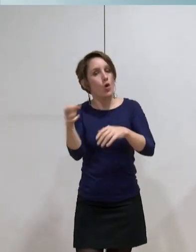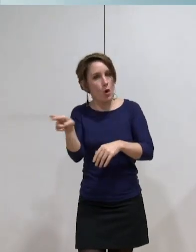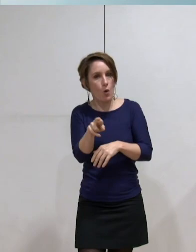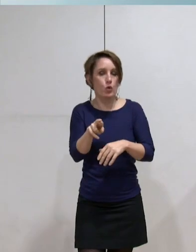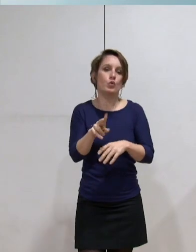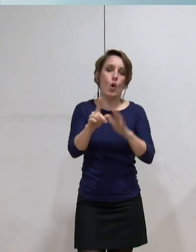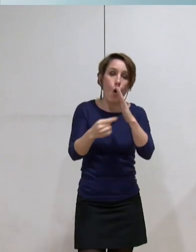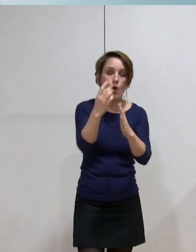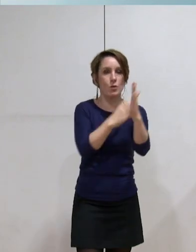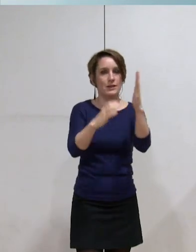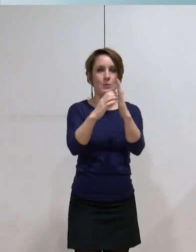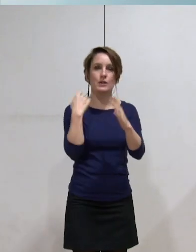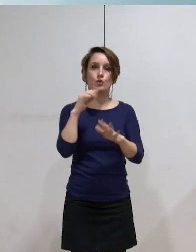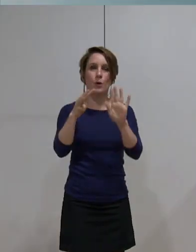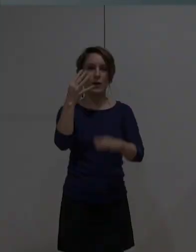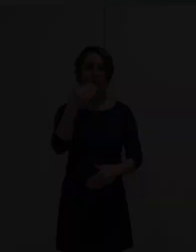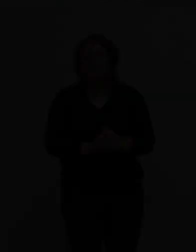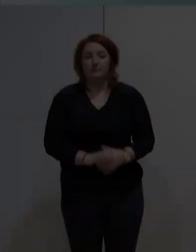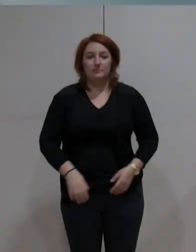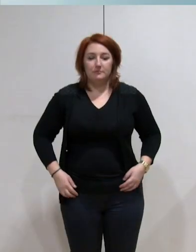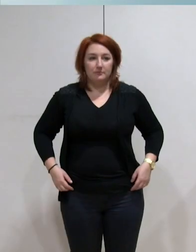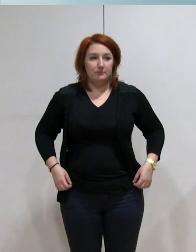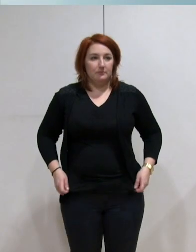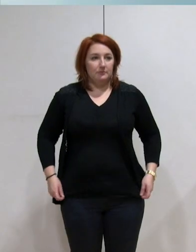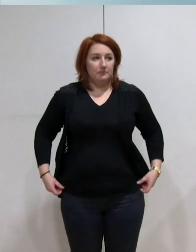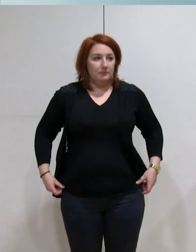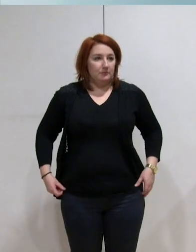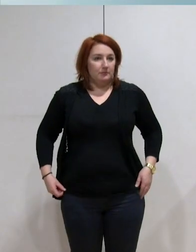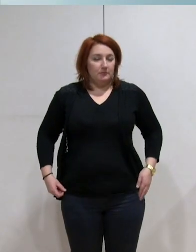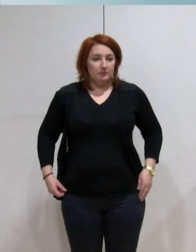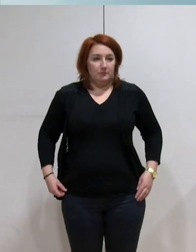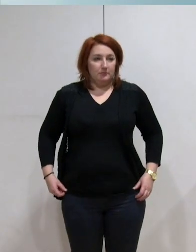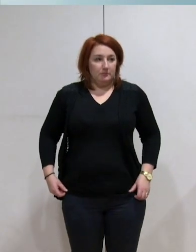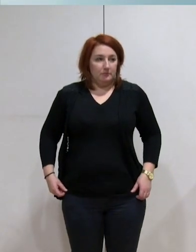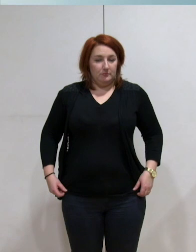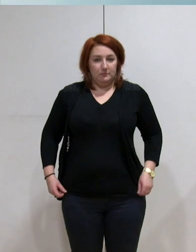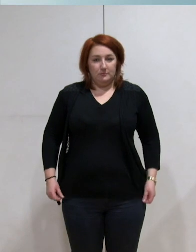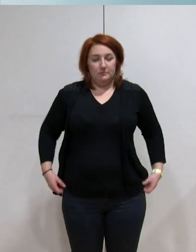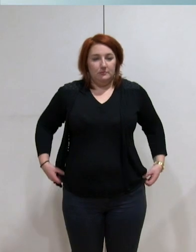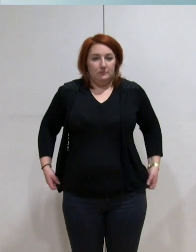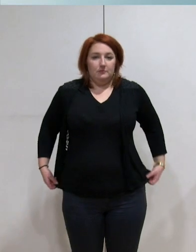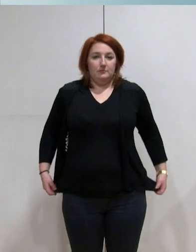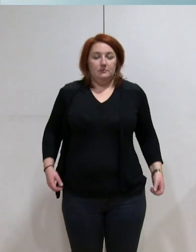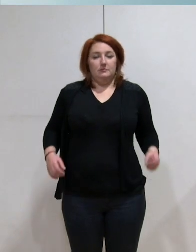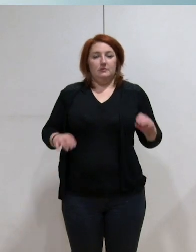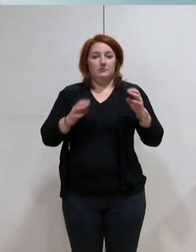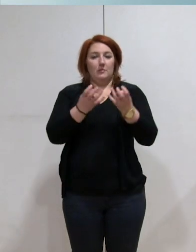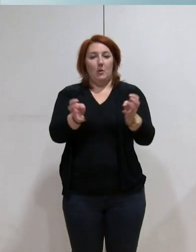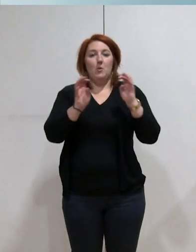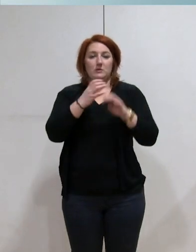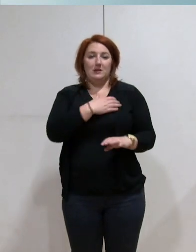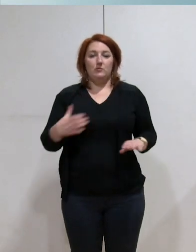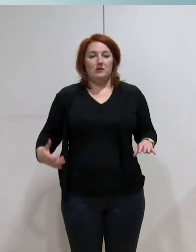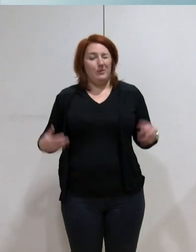14 sur l'administration générale merci nous allons donc reprendre le cours de ce conseil municipal avec la délibération